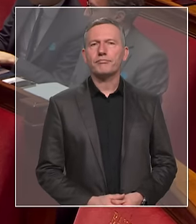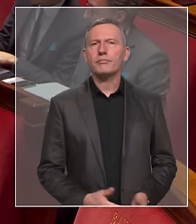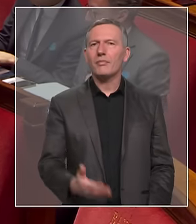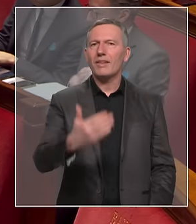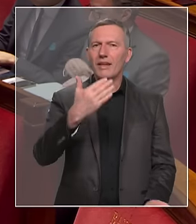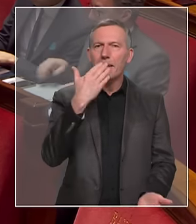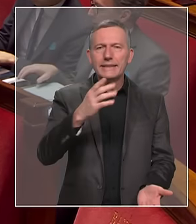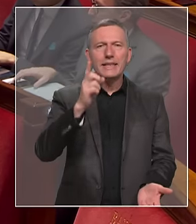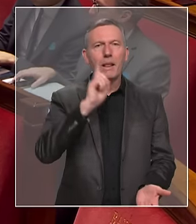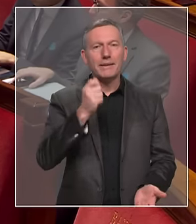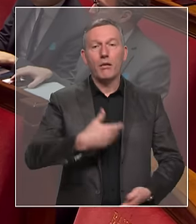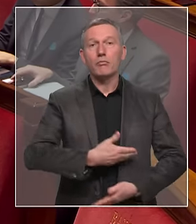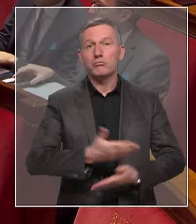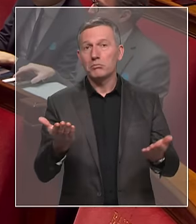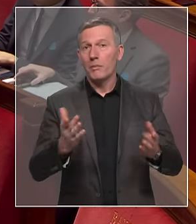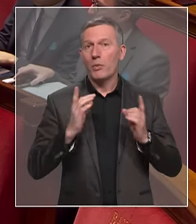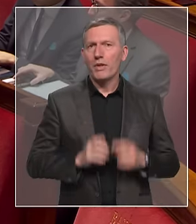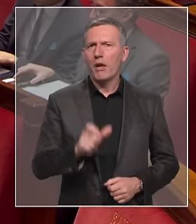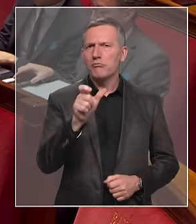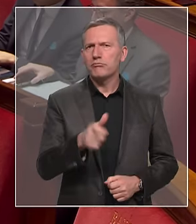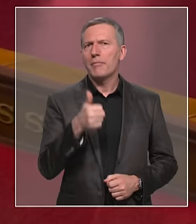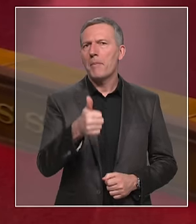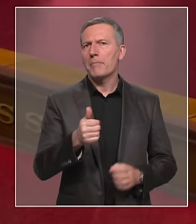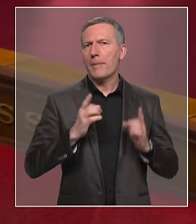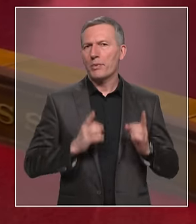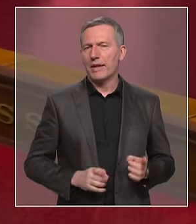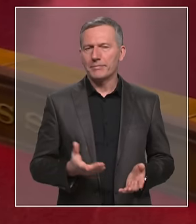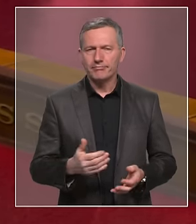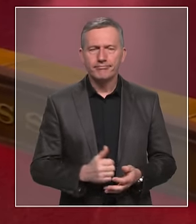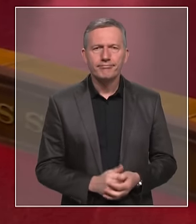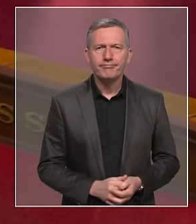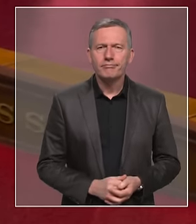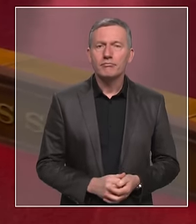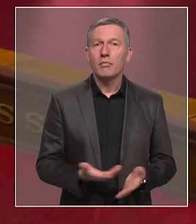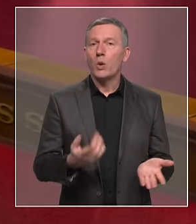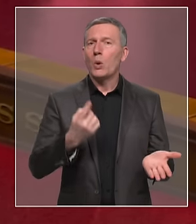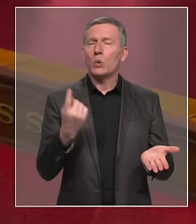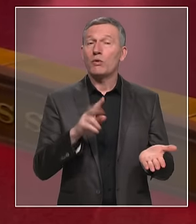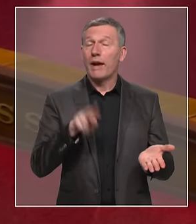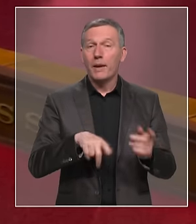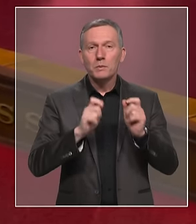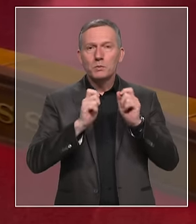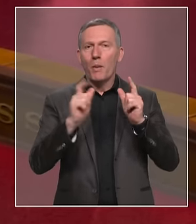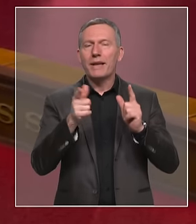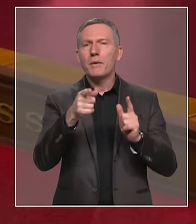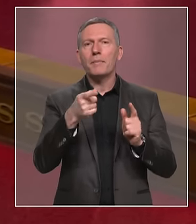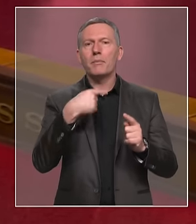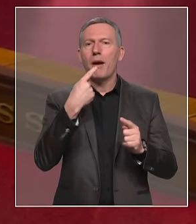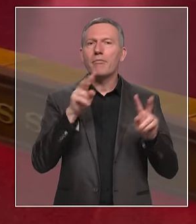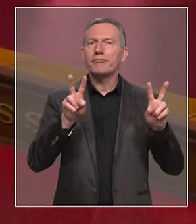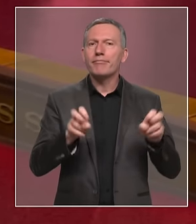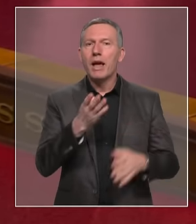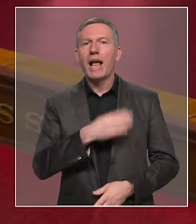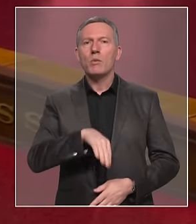Merci Madame la Présidente, Mesdames et Messieurs les députés, Monsieur le député Sébastien Chenu. C'est toujours surprenant de vous entendre parler de responsabilité